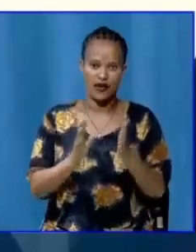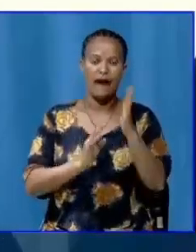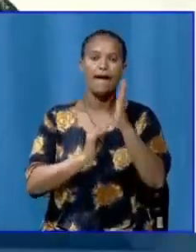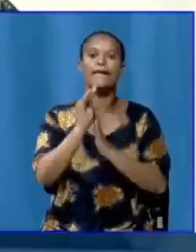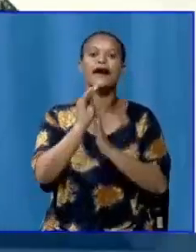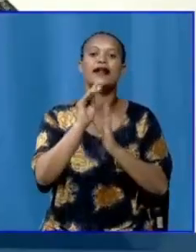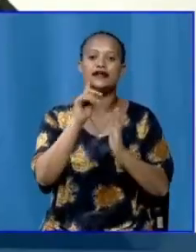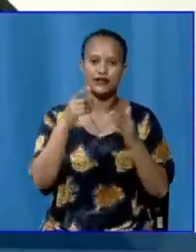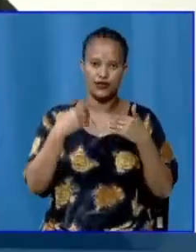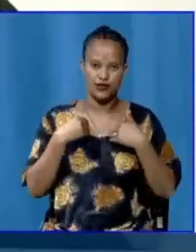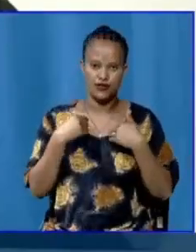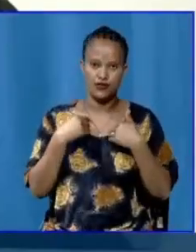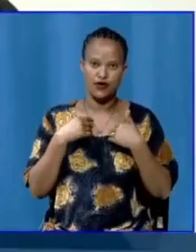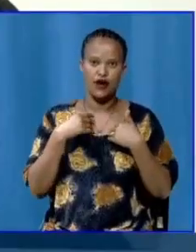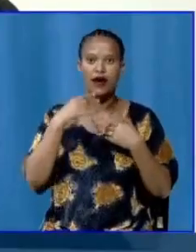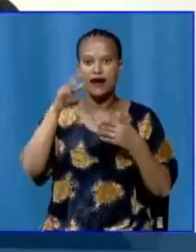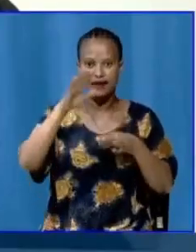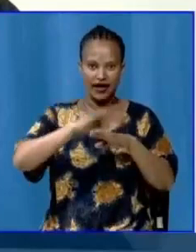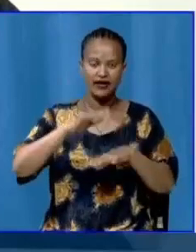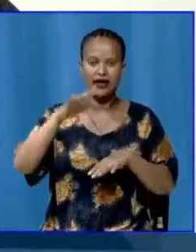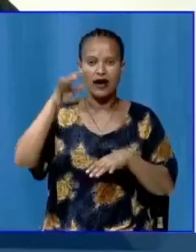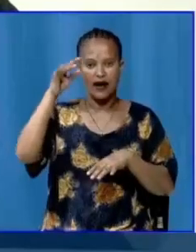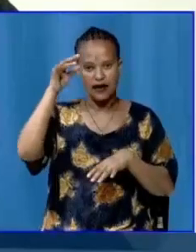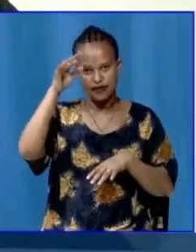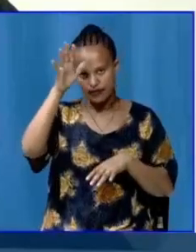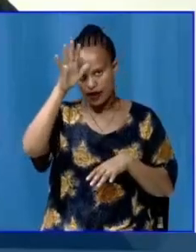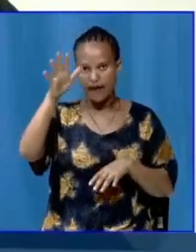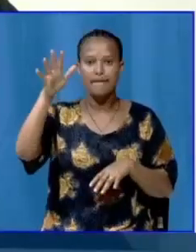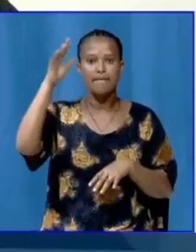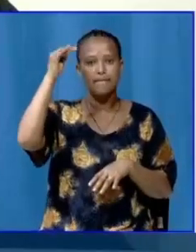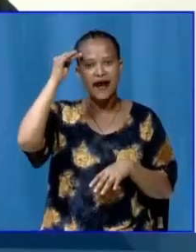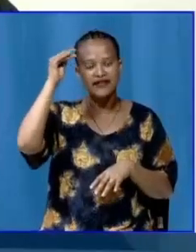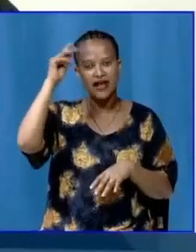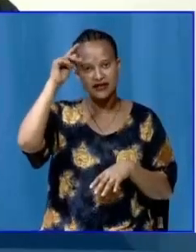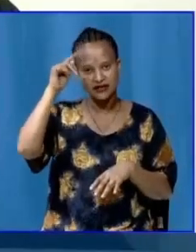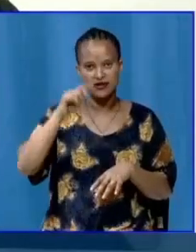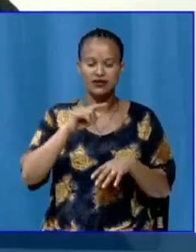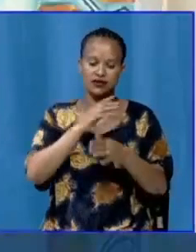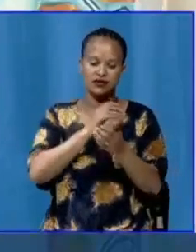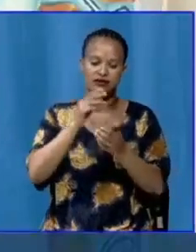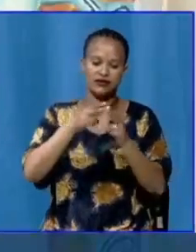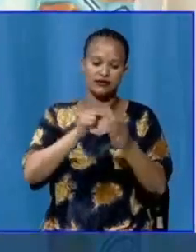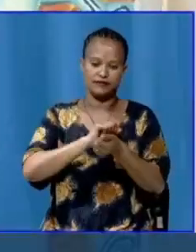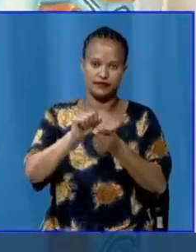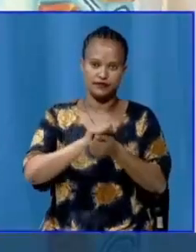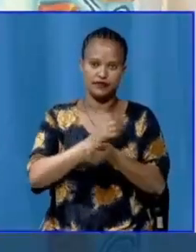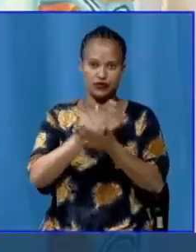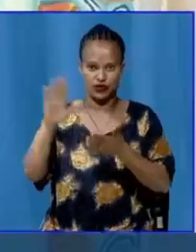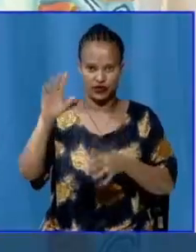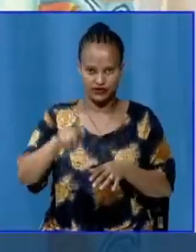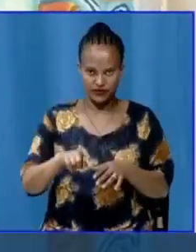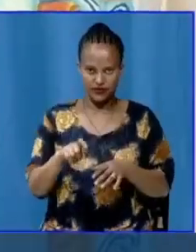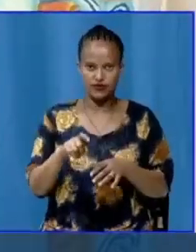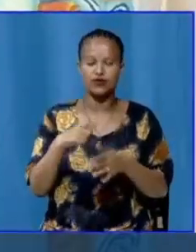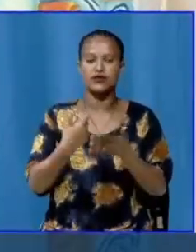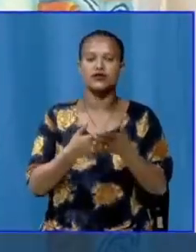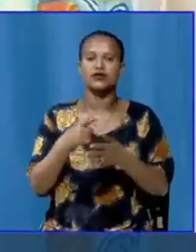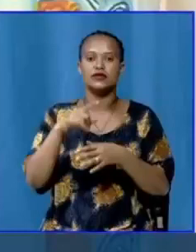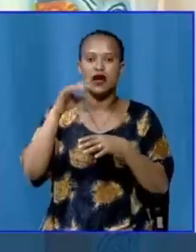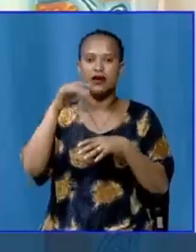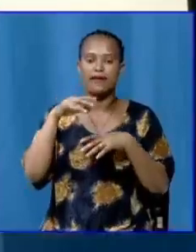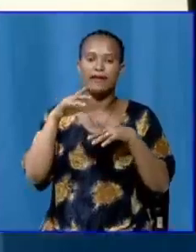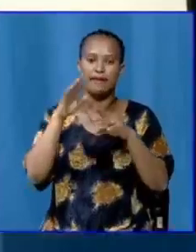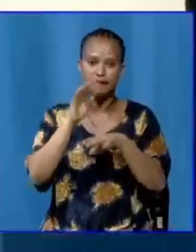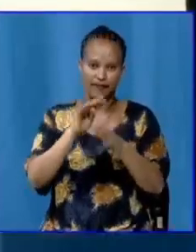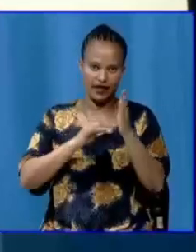እዩ ዘሎ። ኣብ ልዕሊ ብፁእ ወቅዱስ ፓትርያርክ ኣቡነ ማትያስ ዝወረደ ጸለመ ክውገዝ ከም ዝግባእ ድማ ብፁእ ሊቀ ጳጳስ ኣህጉረ ስብከት ዞባታት